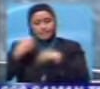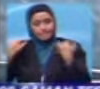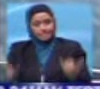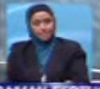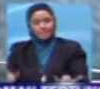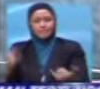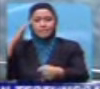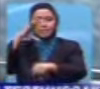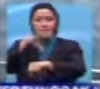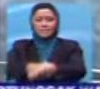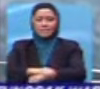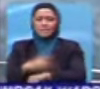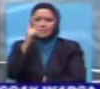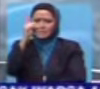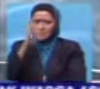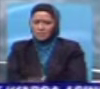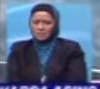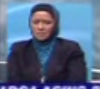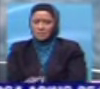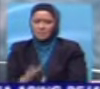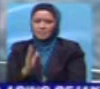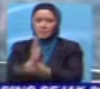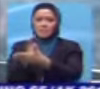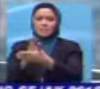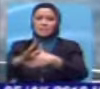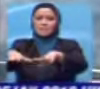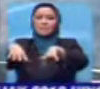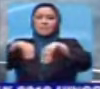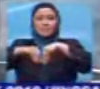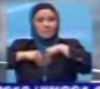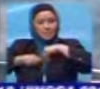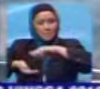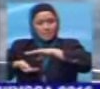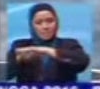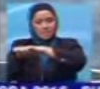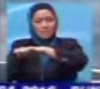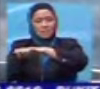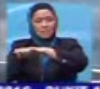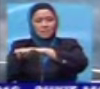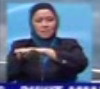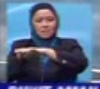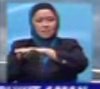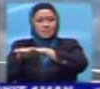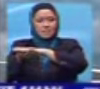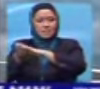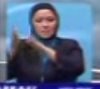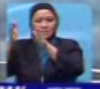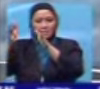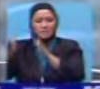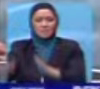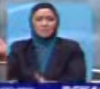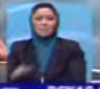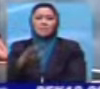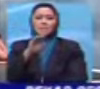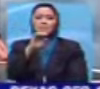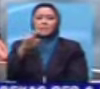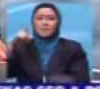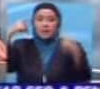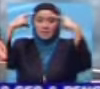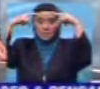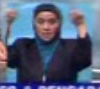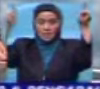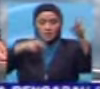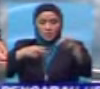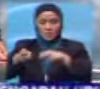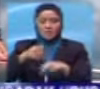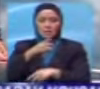menahan seorang lagi suspek kerana disyaki menerima rasuah. Suspek yang bergelar Datuk itu merupakan seorang bekas pengarah urusan dan ketua